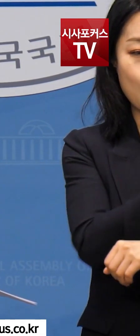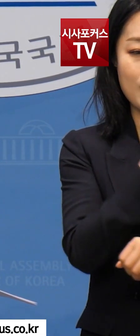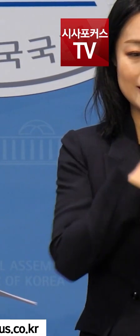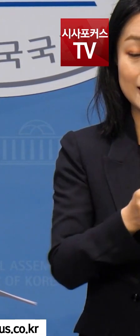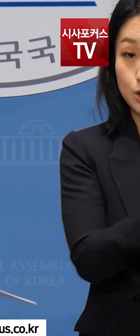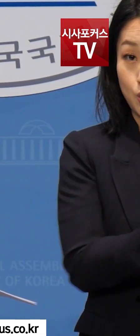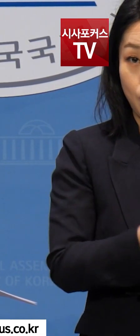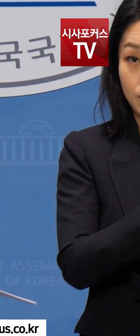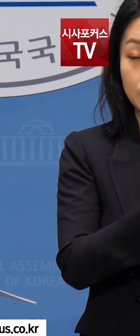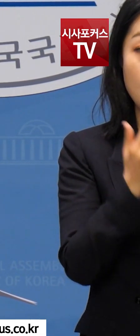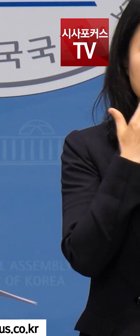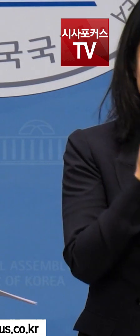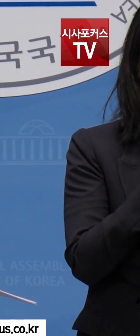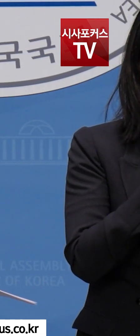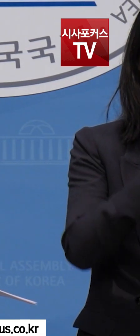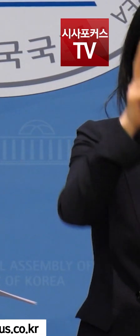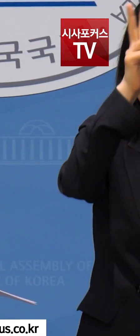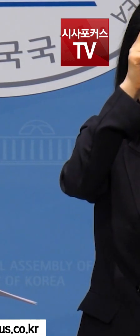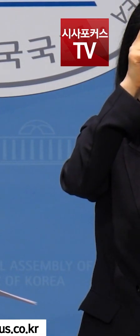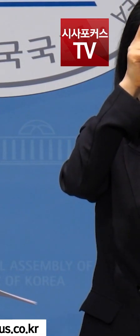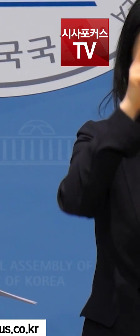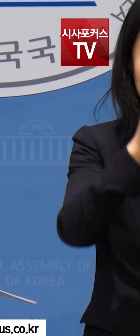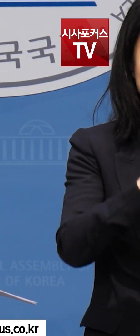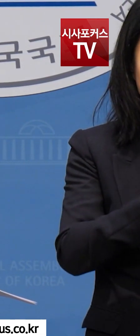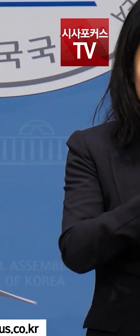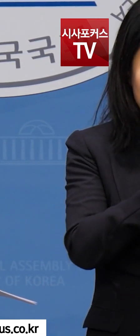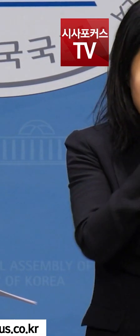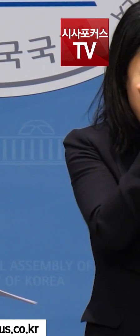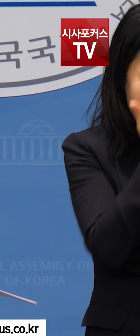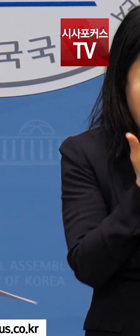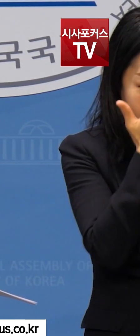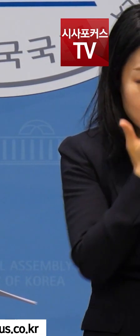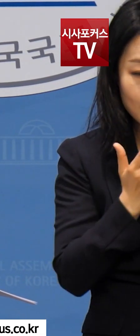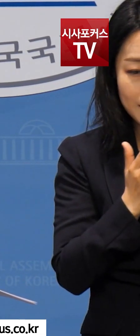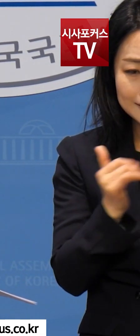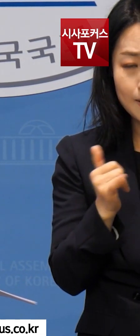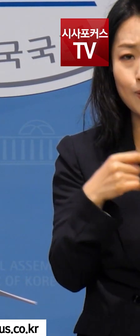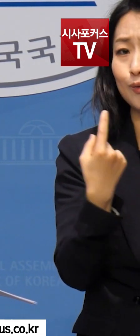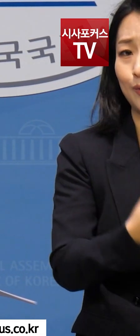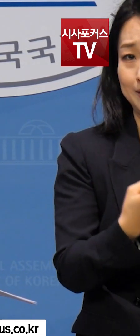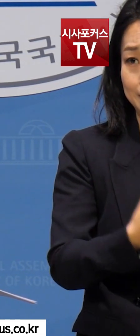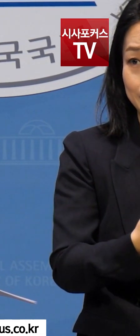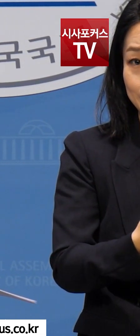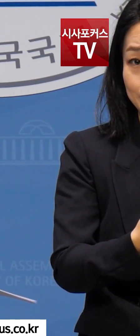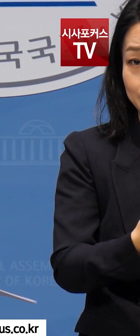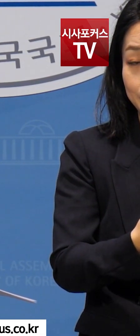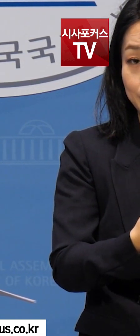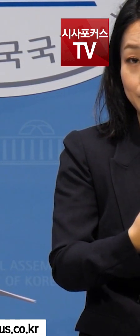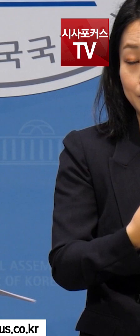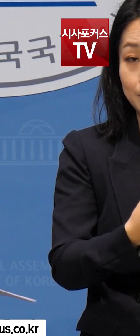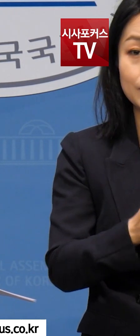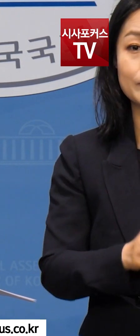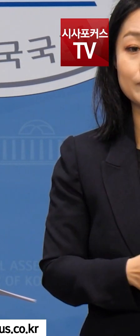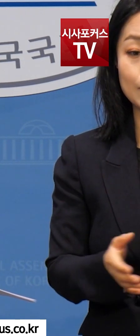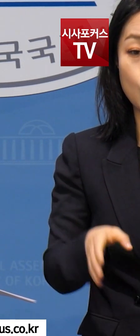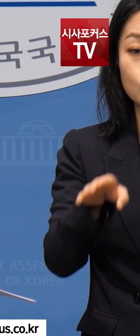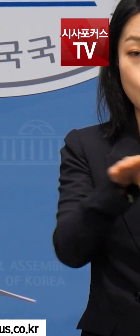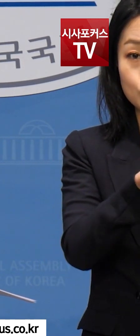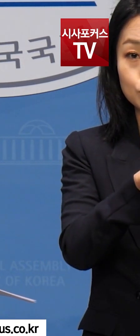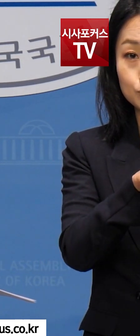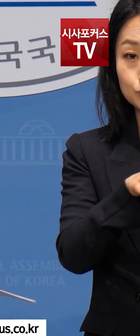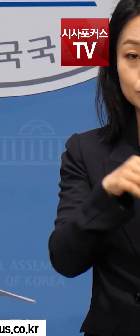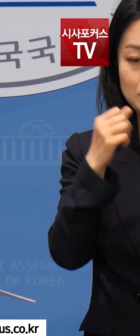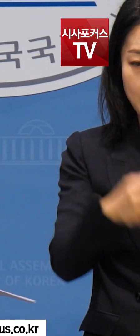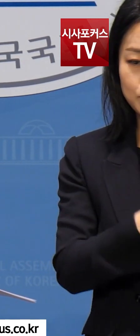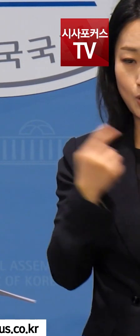최재영 목사의 말처럼 권력에 아부하는 아천 그들을 자처하고 있습니다 건조물 침입 등의 혐의로